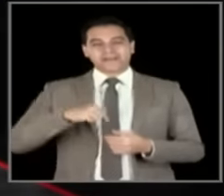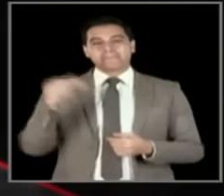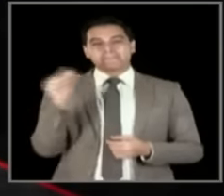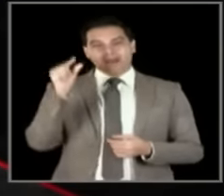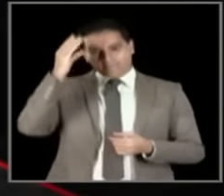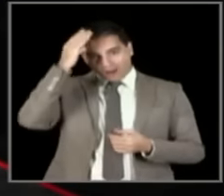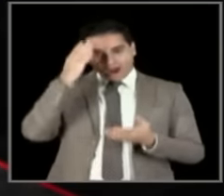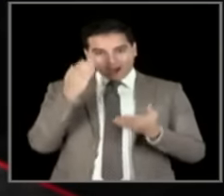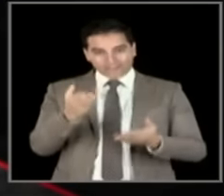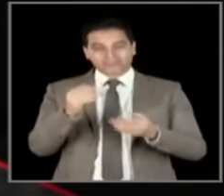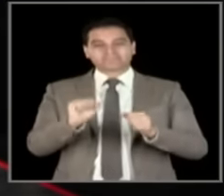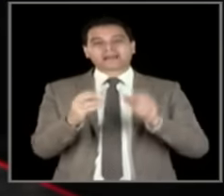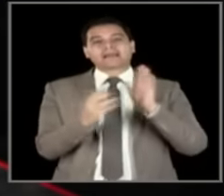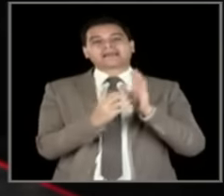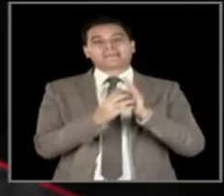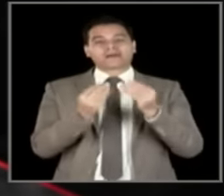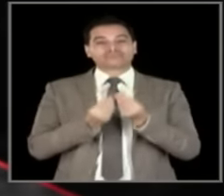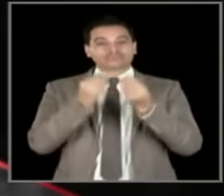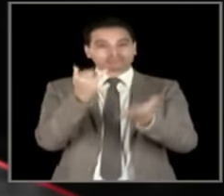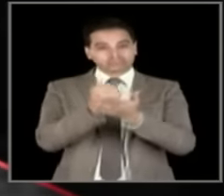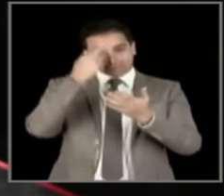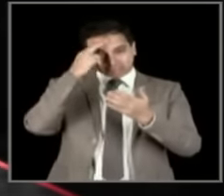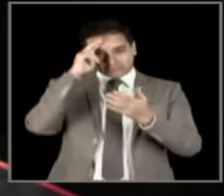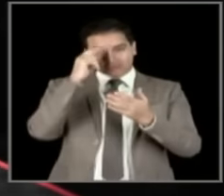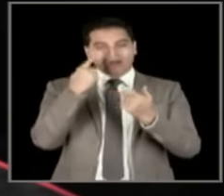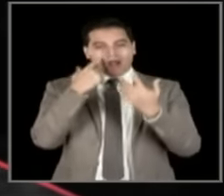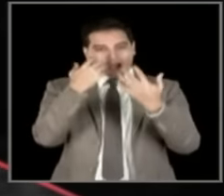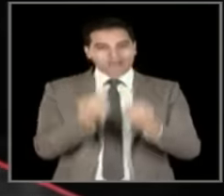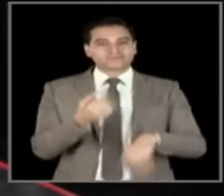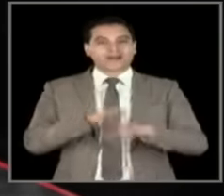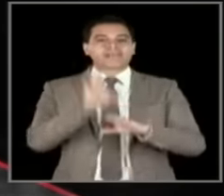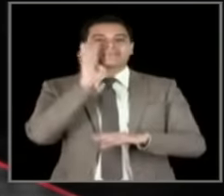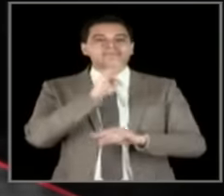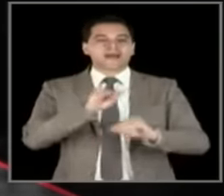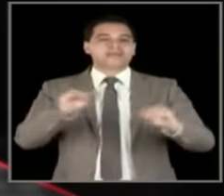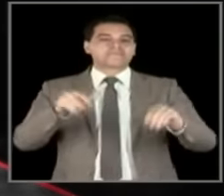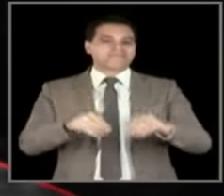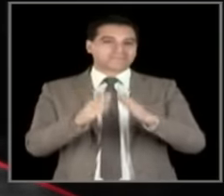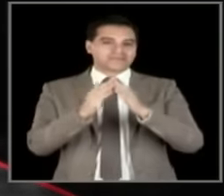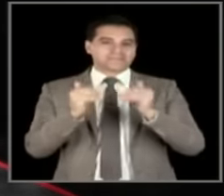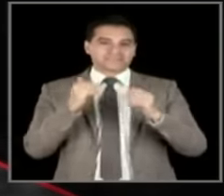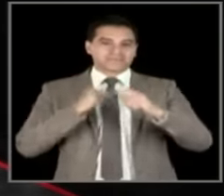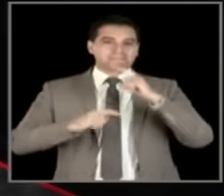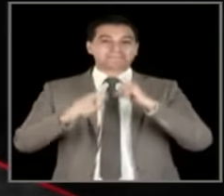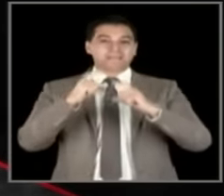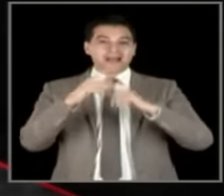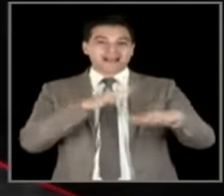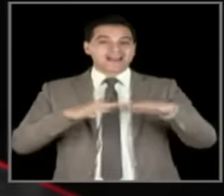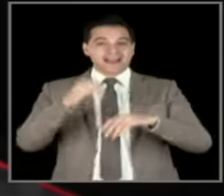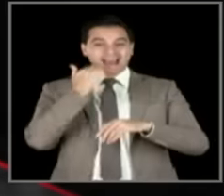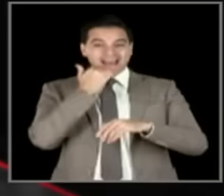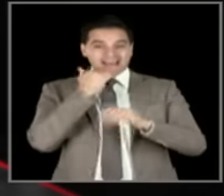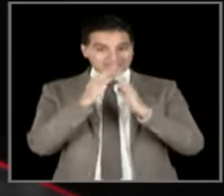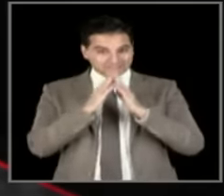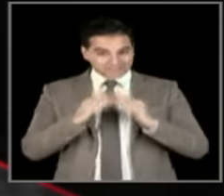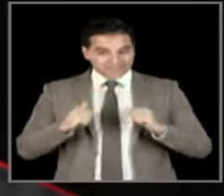برنامج العباقرة جامعات يقدم اليكم برعاية من يهتم بالتعليم في مصر، البنك الاهلي المصري،